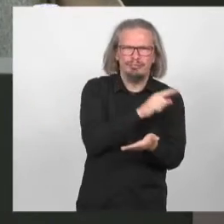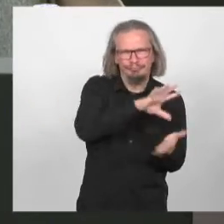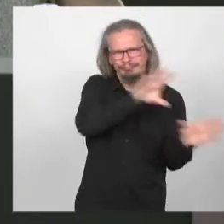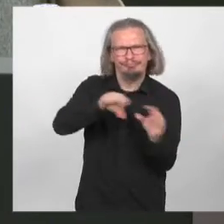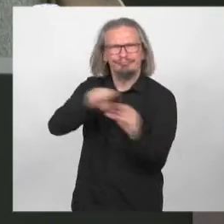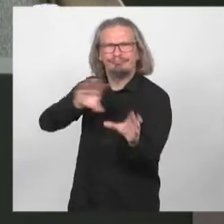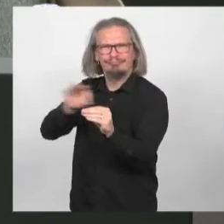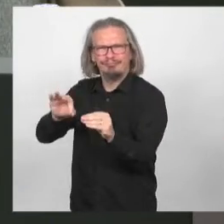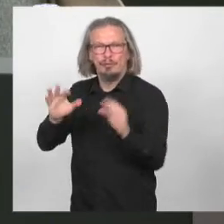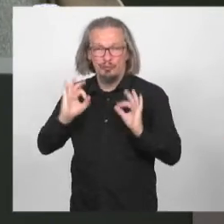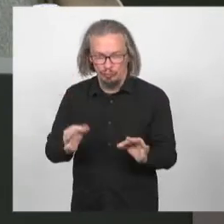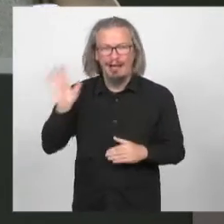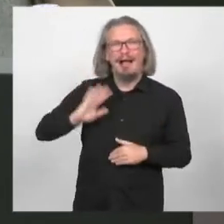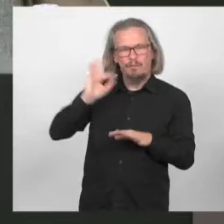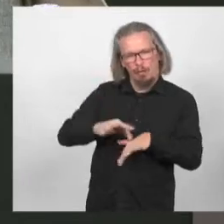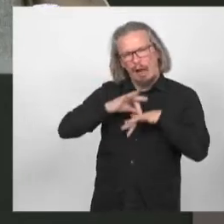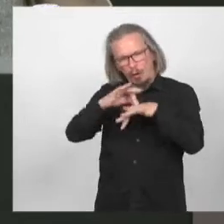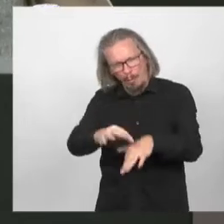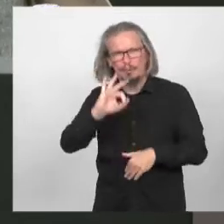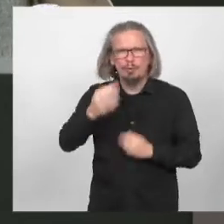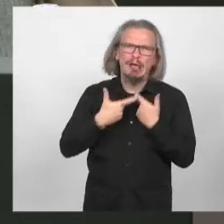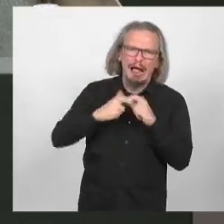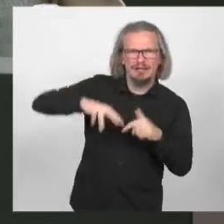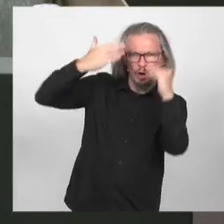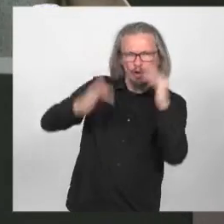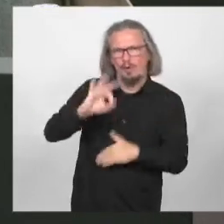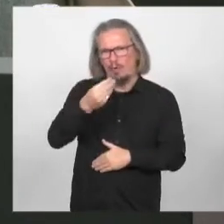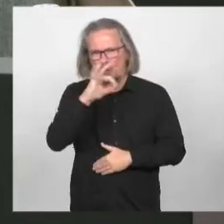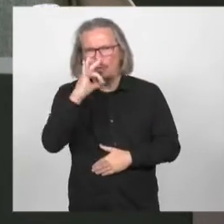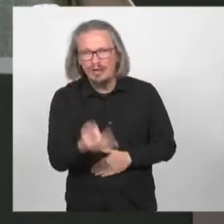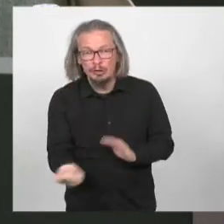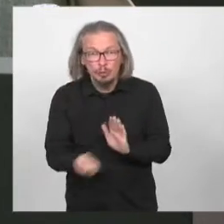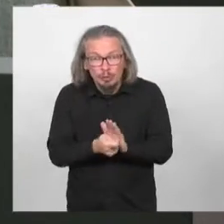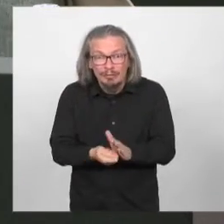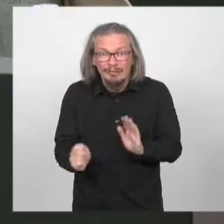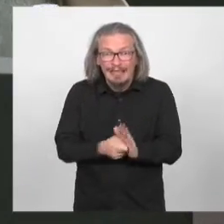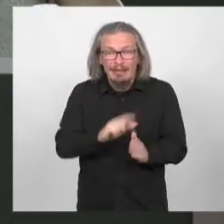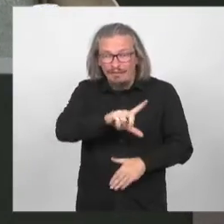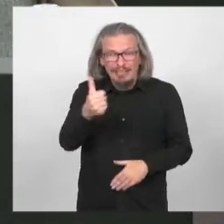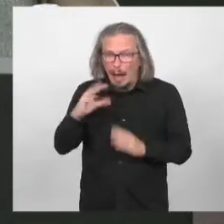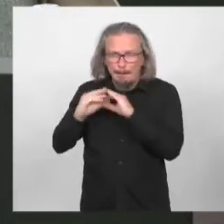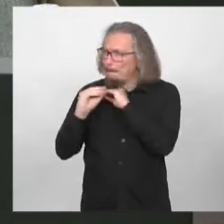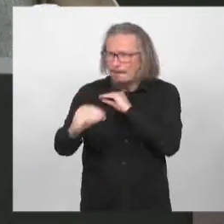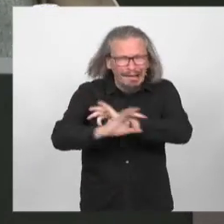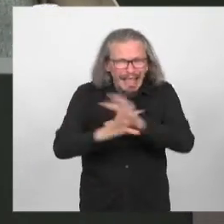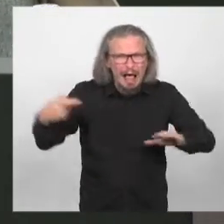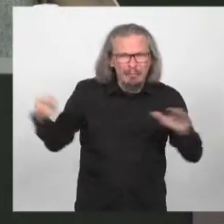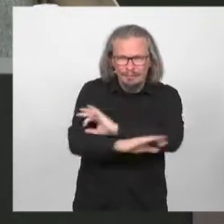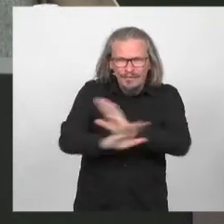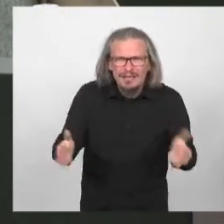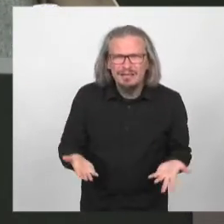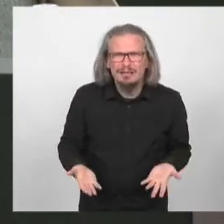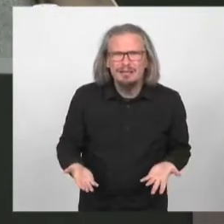un accompagnement global et des solutions d'accès au logement et à l'hébergement. Mais depuis 2021, plus rien, plus de crédit. Sur un sujet